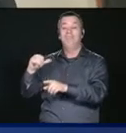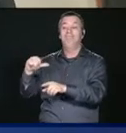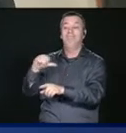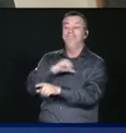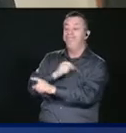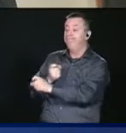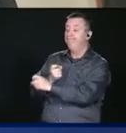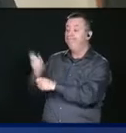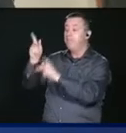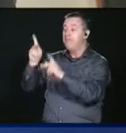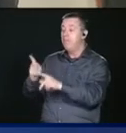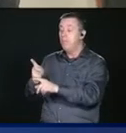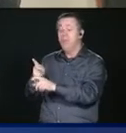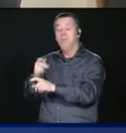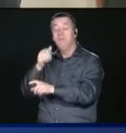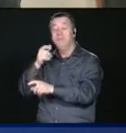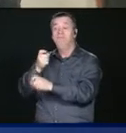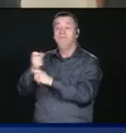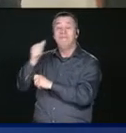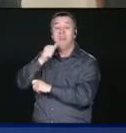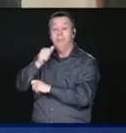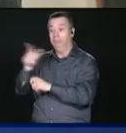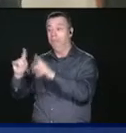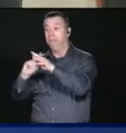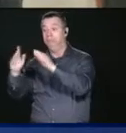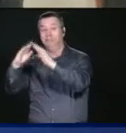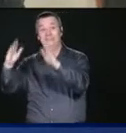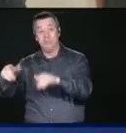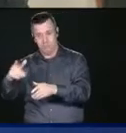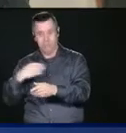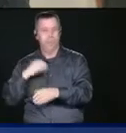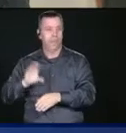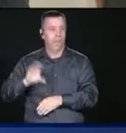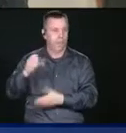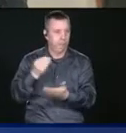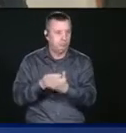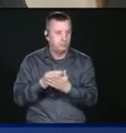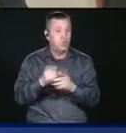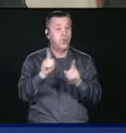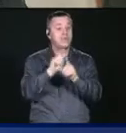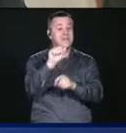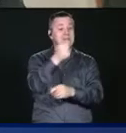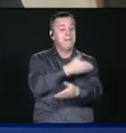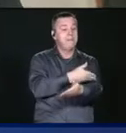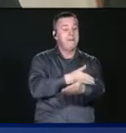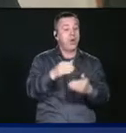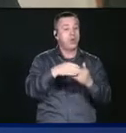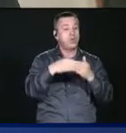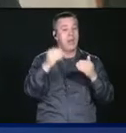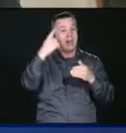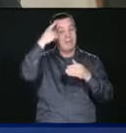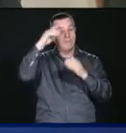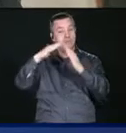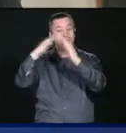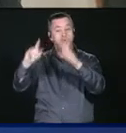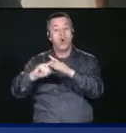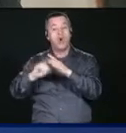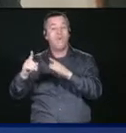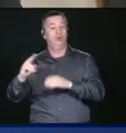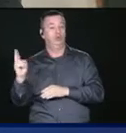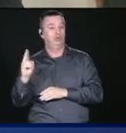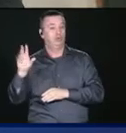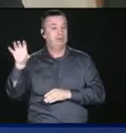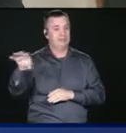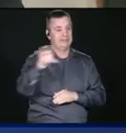autochtones, qui 10 millions de dollars pour les femmes autochtones et les enfants aussi qui ont besoin d'abris d'urgence. Alors, nous voulons aider ces